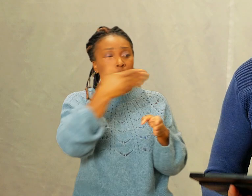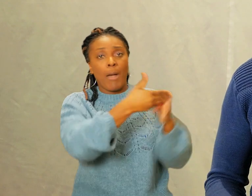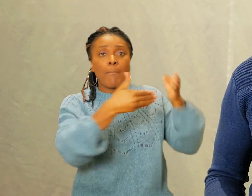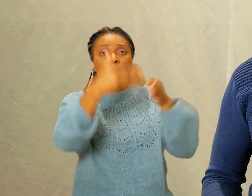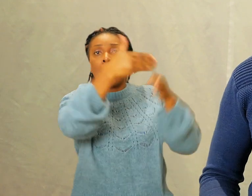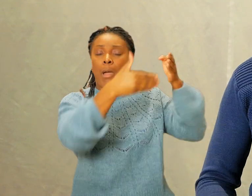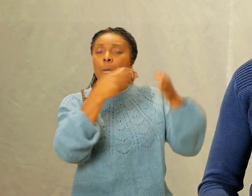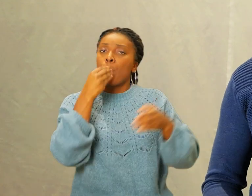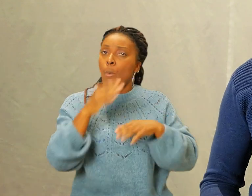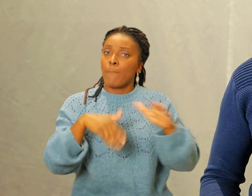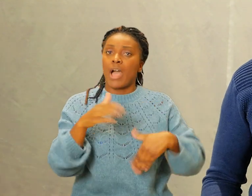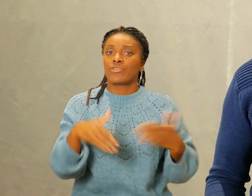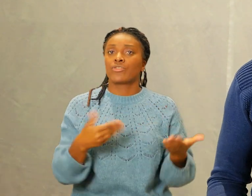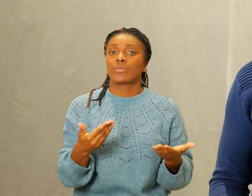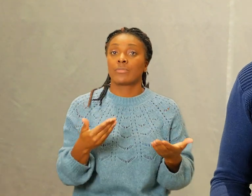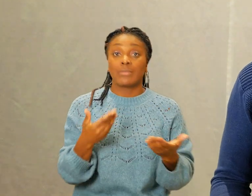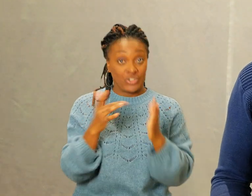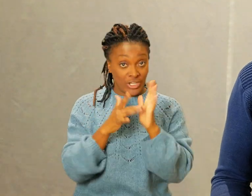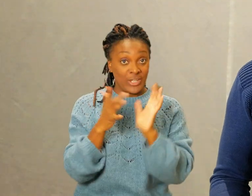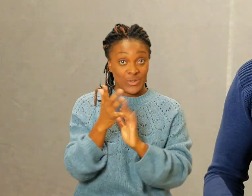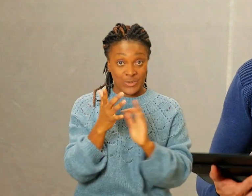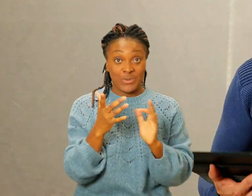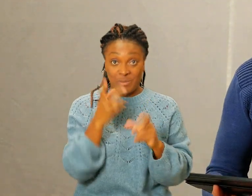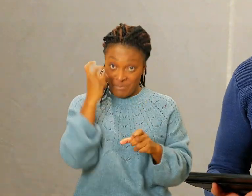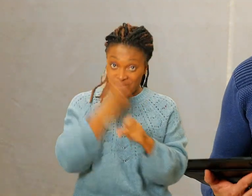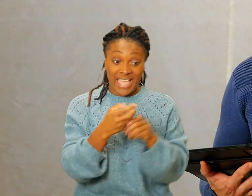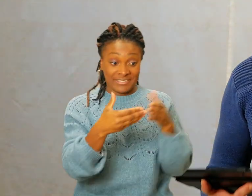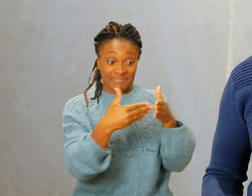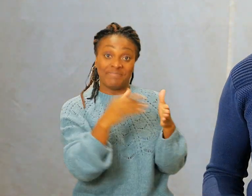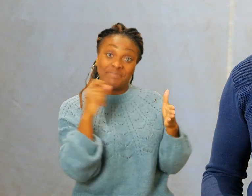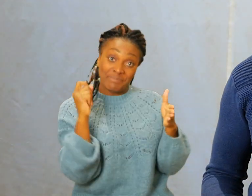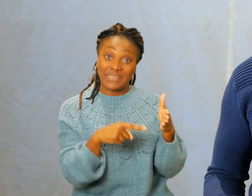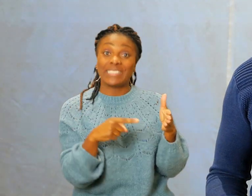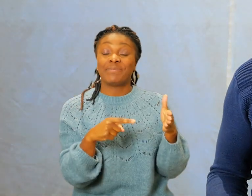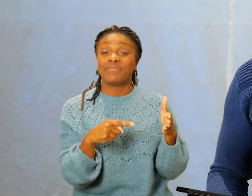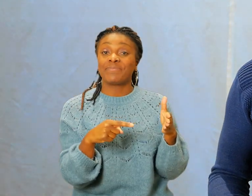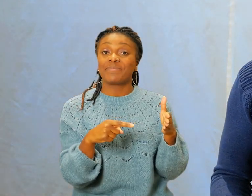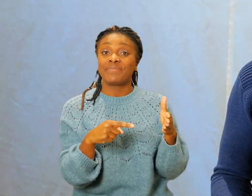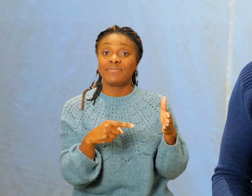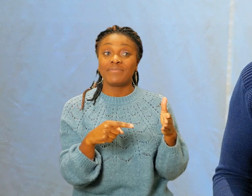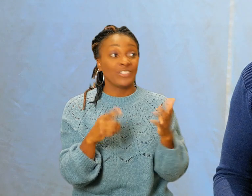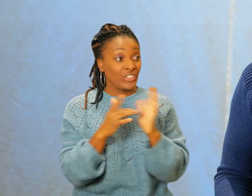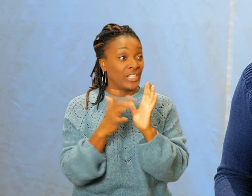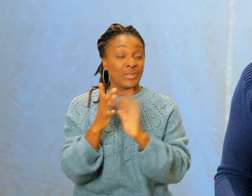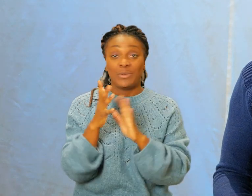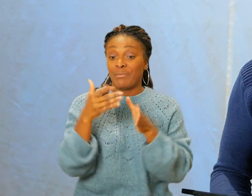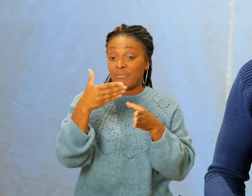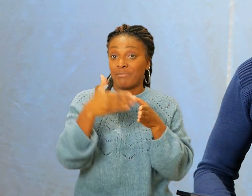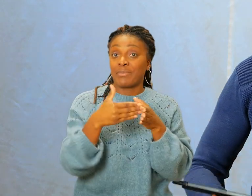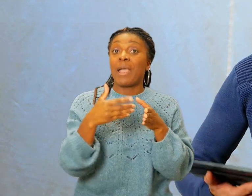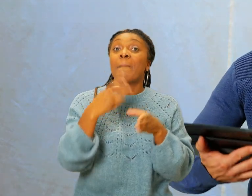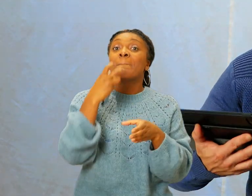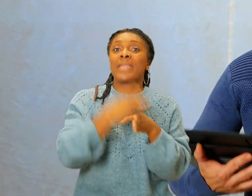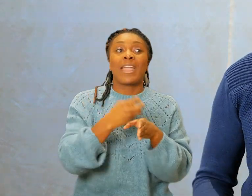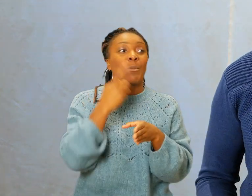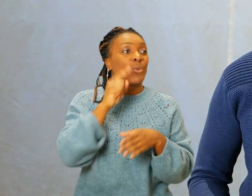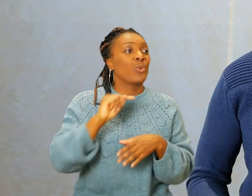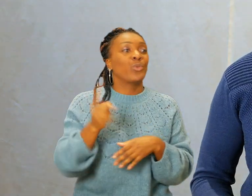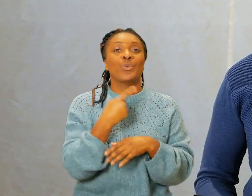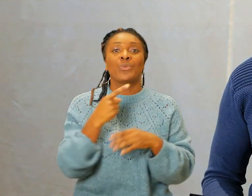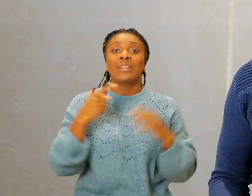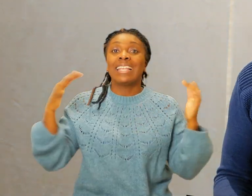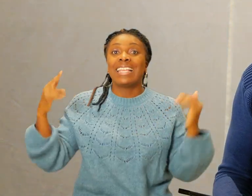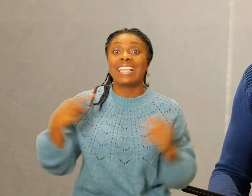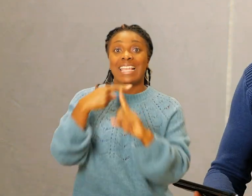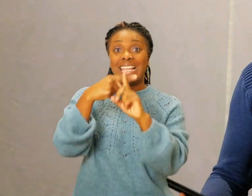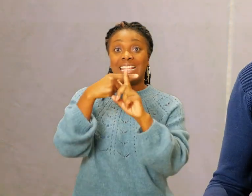c'est cette pierre angulaire comme dit les Écritures. La pierre angulaire de quoi? De l'Église. L'Église, cette habitation spirituelle